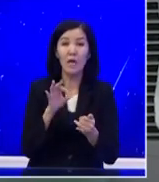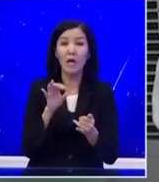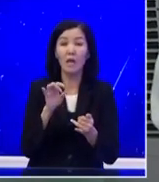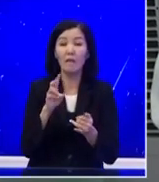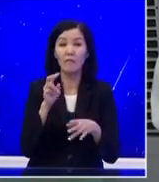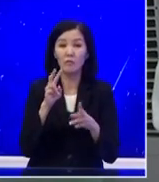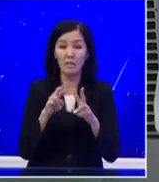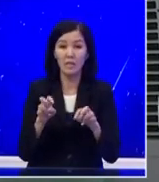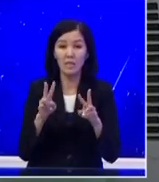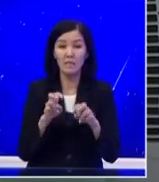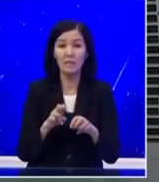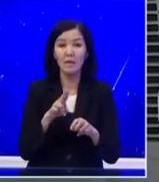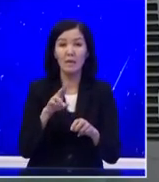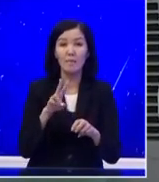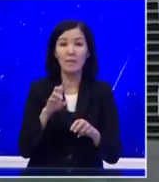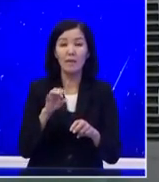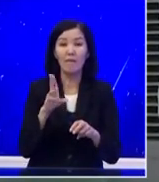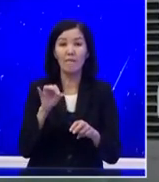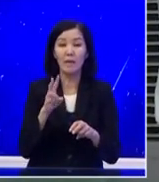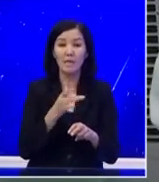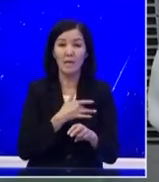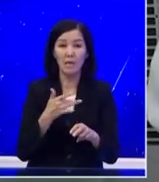Көп жағдайда бұл пневмония болып шығады.